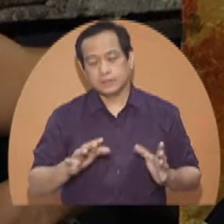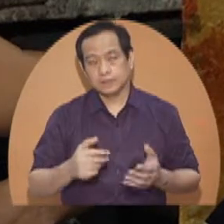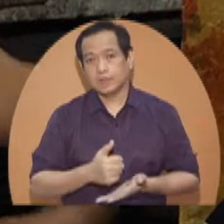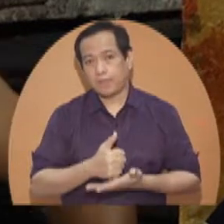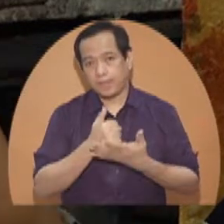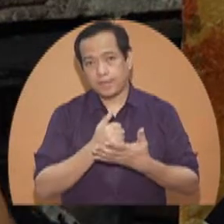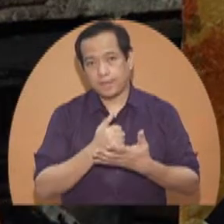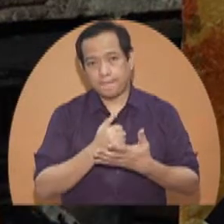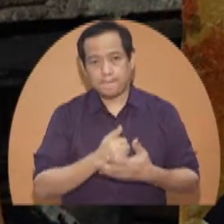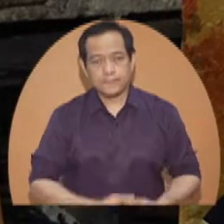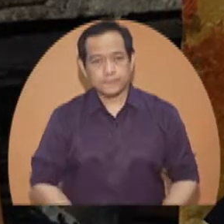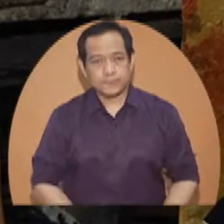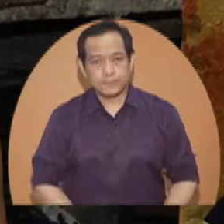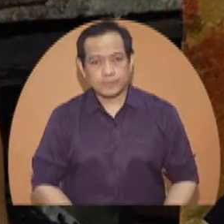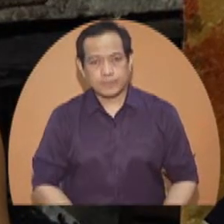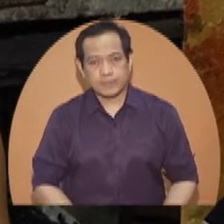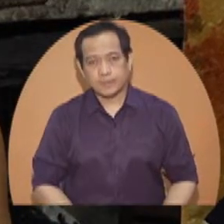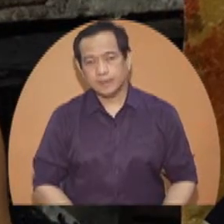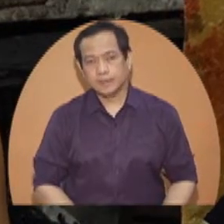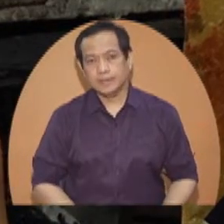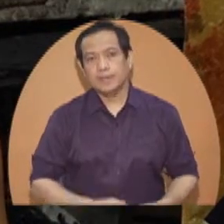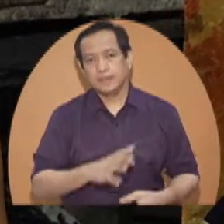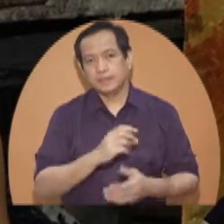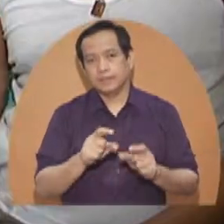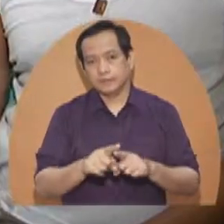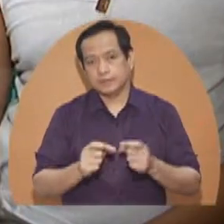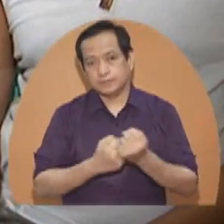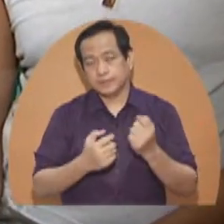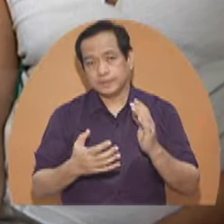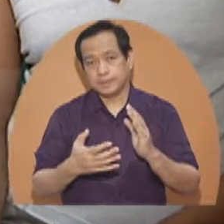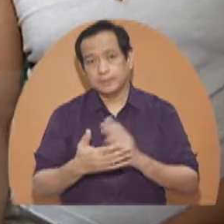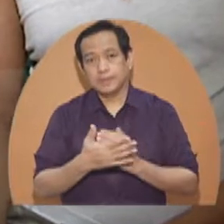dalawang babae. Yung lalaki po sa Cagayan po, na pinaaral ng ate ko po.